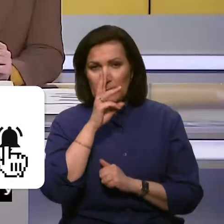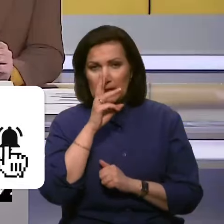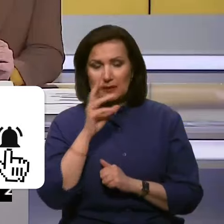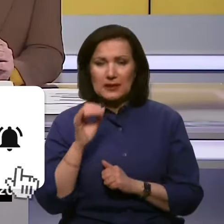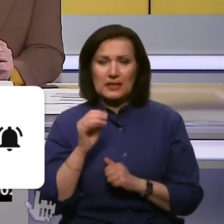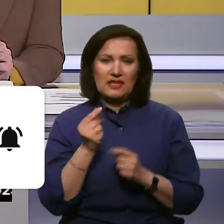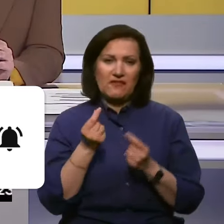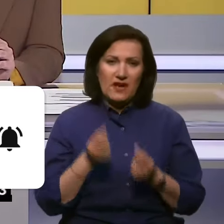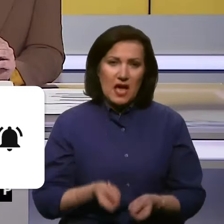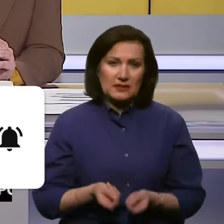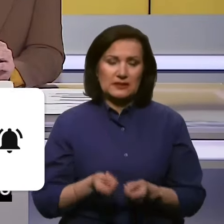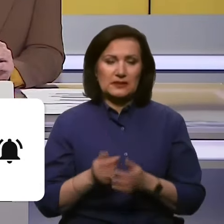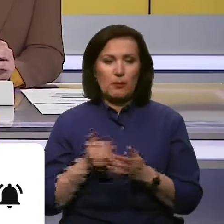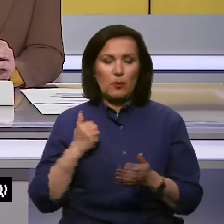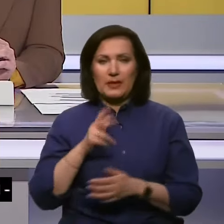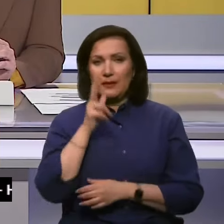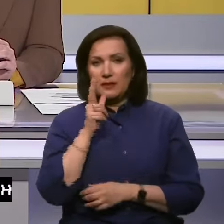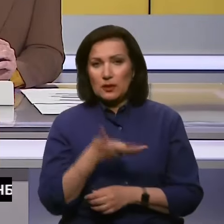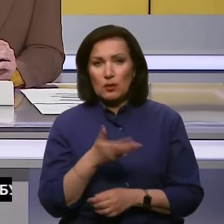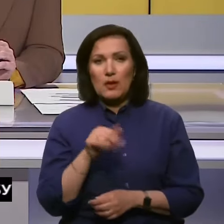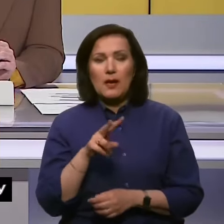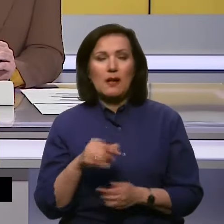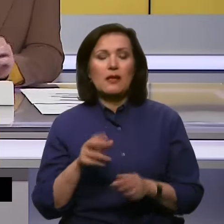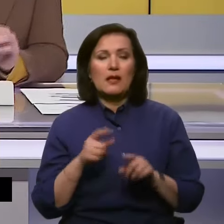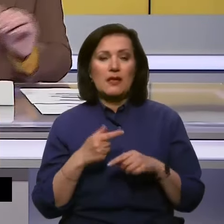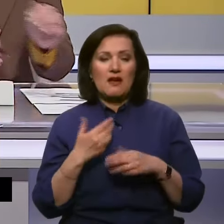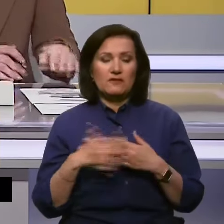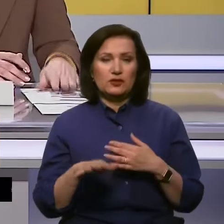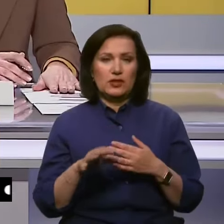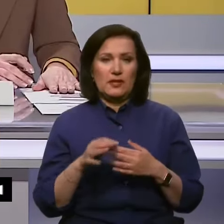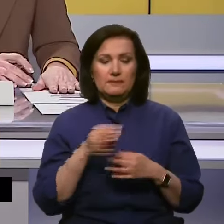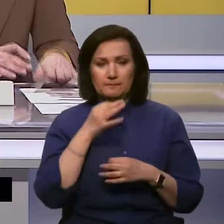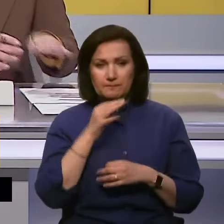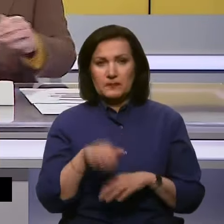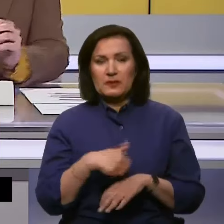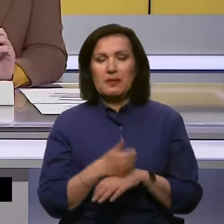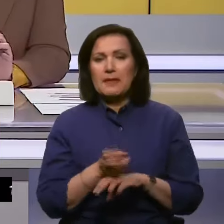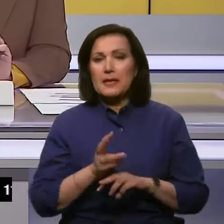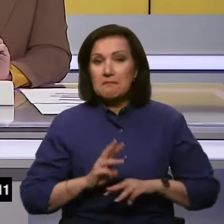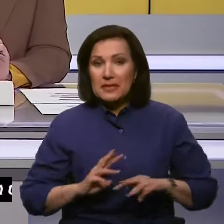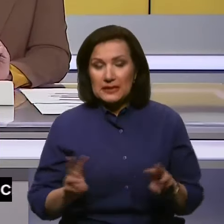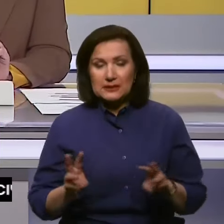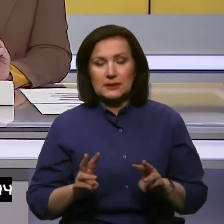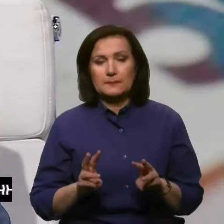плата, інфляція за попередні 3 роки. Але, як вже зазначав прем'єр-міністр